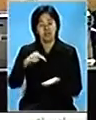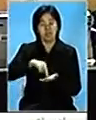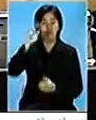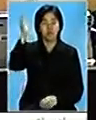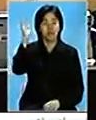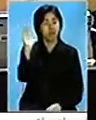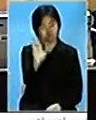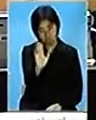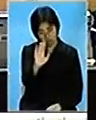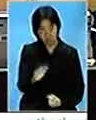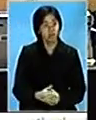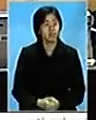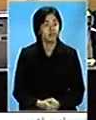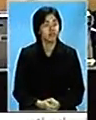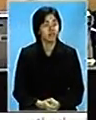าน